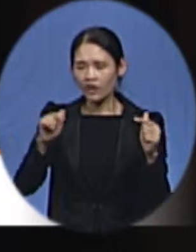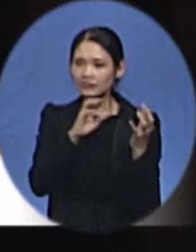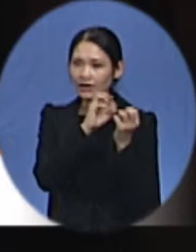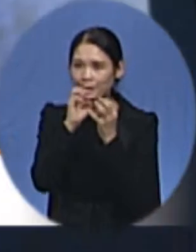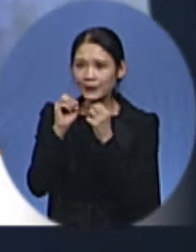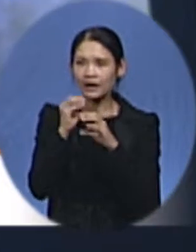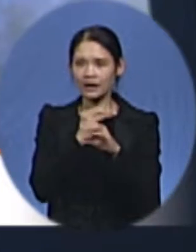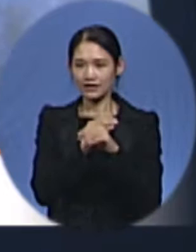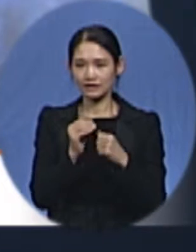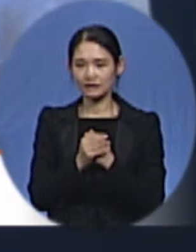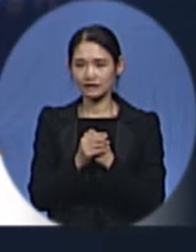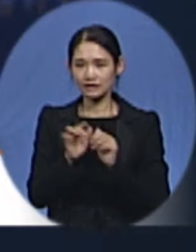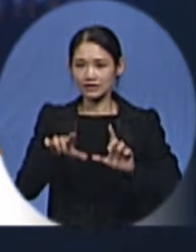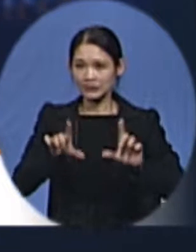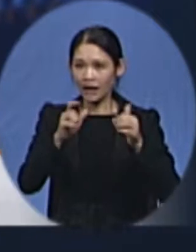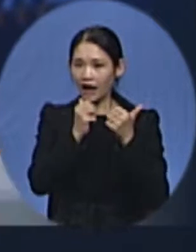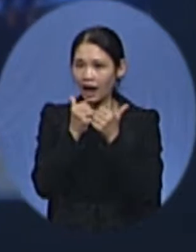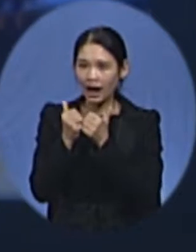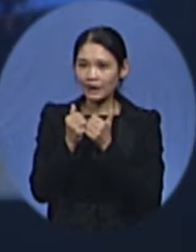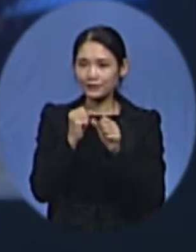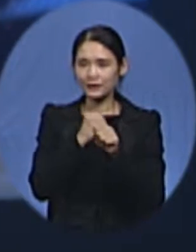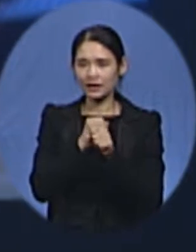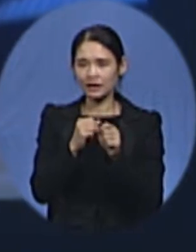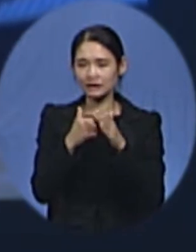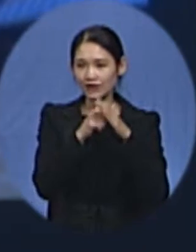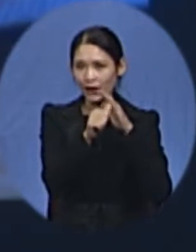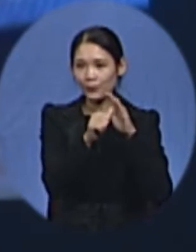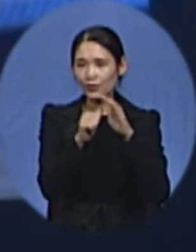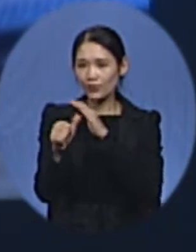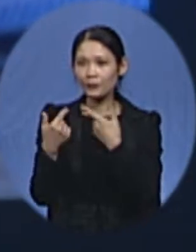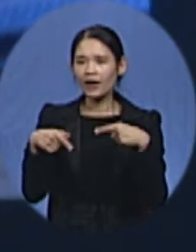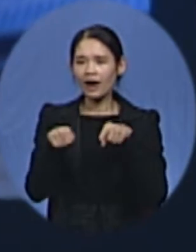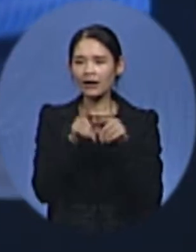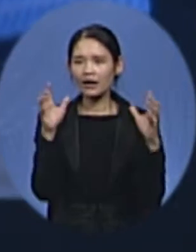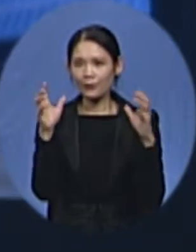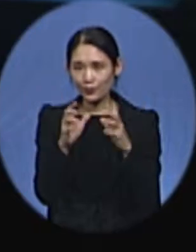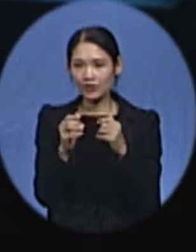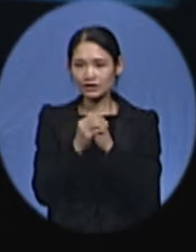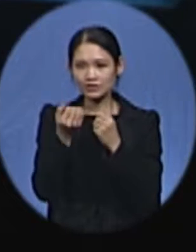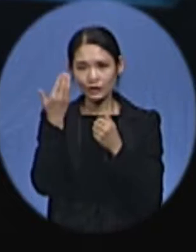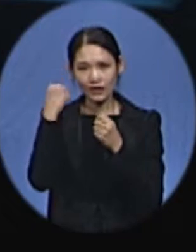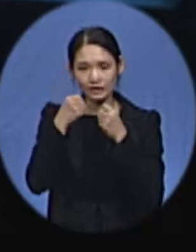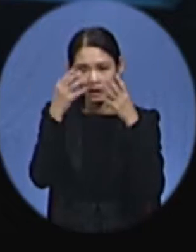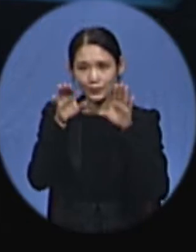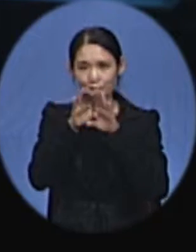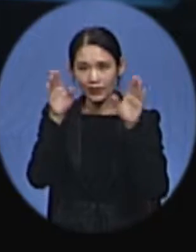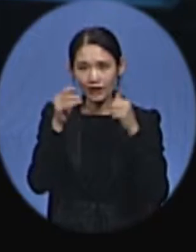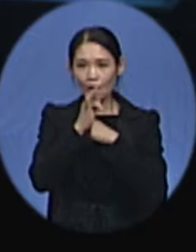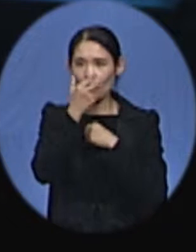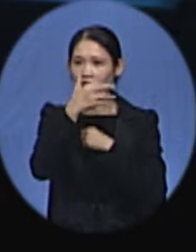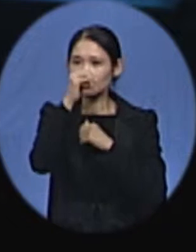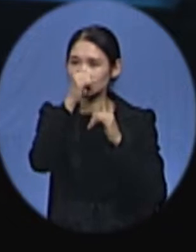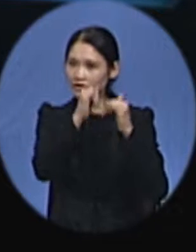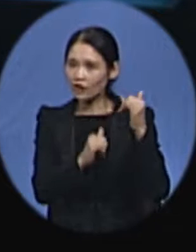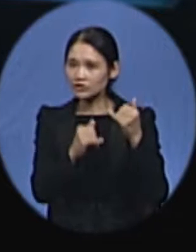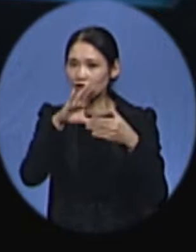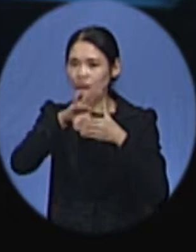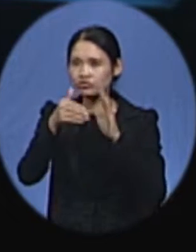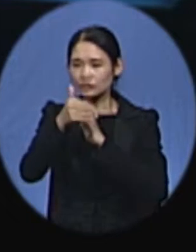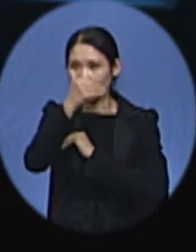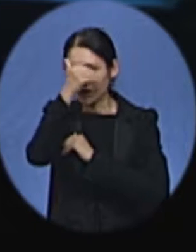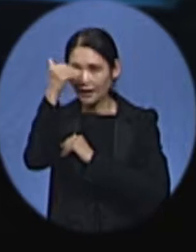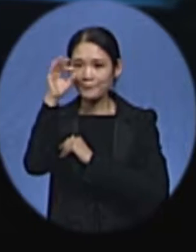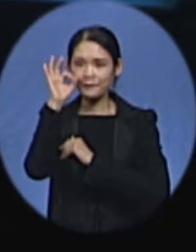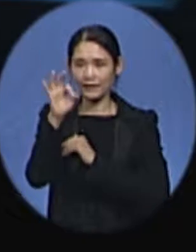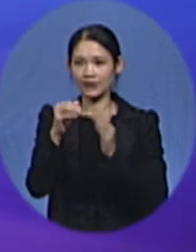나눴습니다. 한편 이날 간담회 후 대표들과 경주시장은 최근 개관한 황룡사 역사문화관을